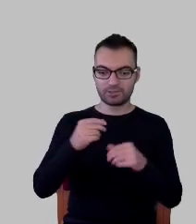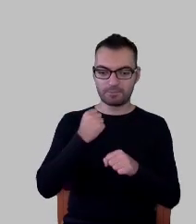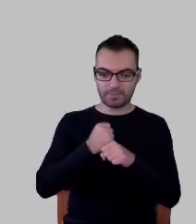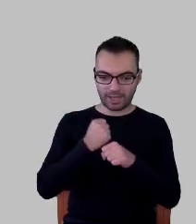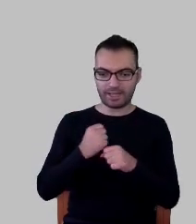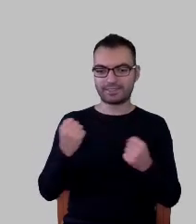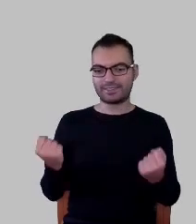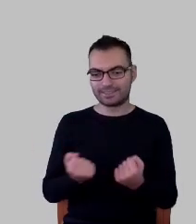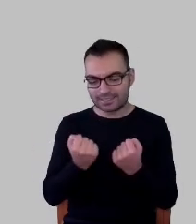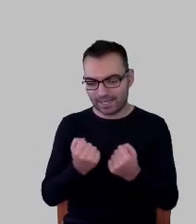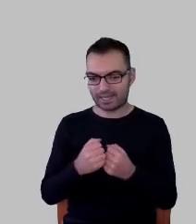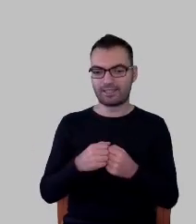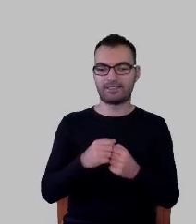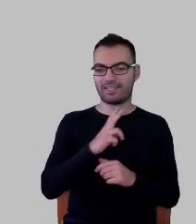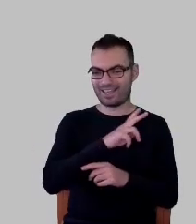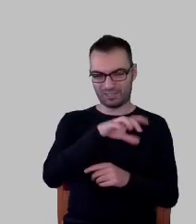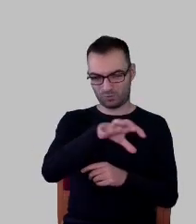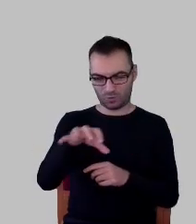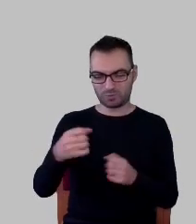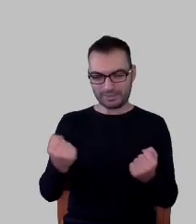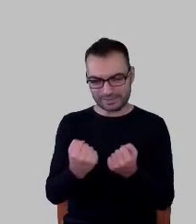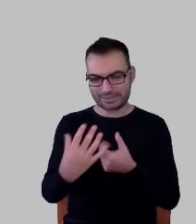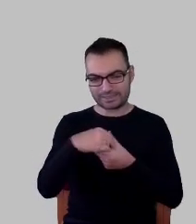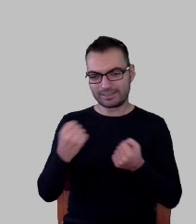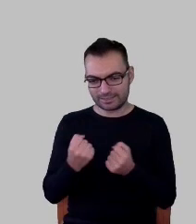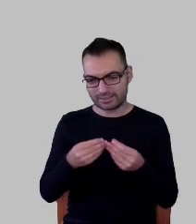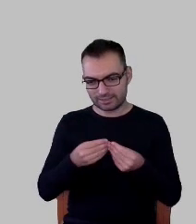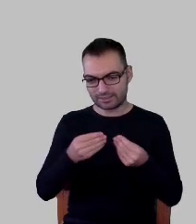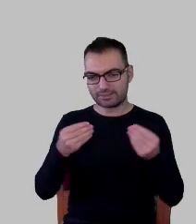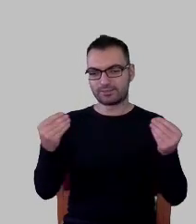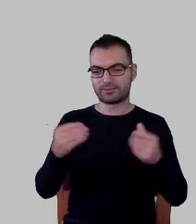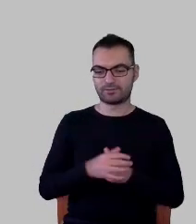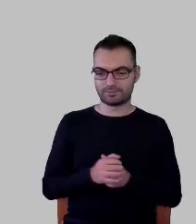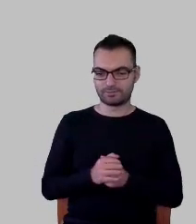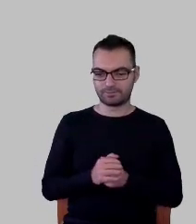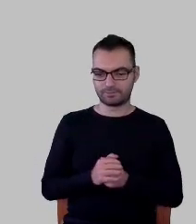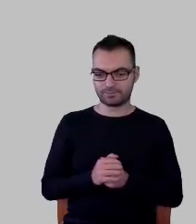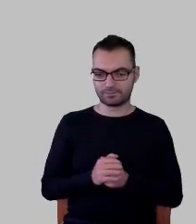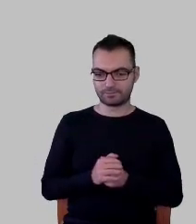wysiłek wszystkich uczestników zaangażowanych w organizację